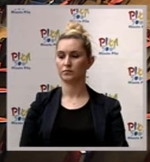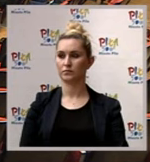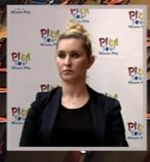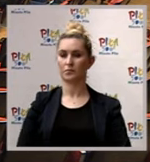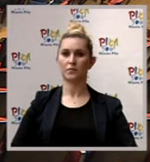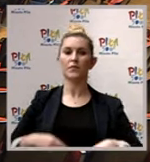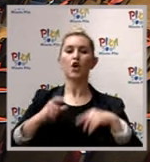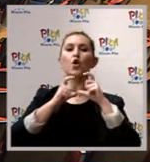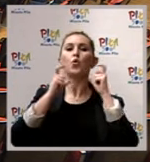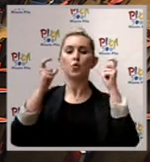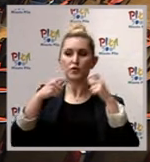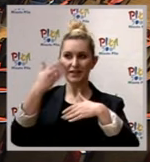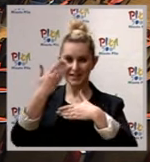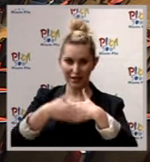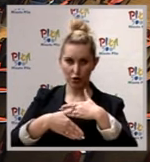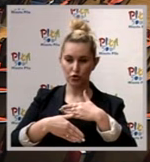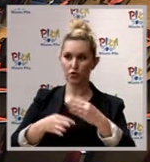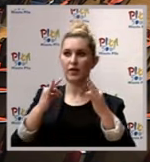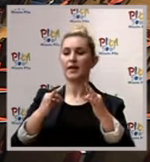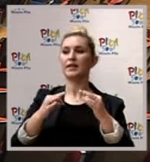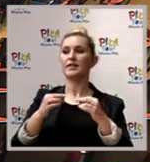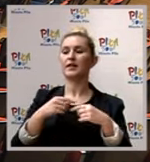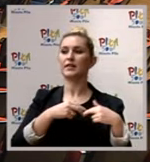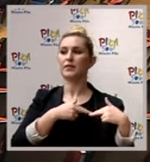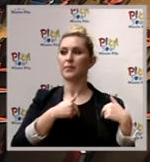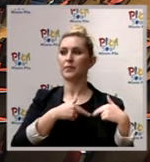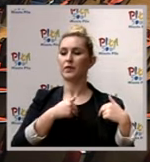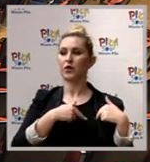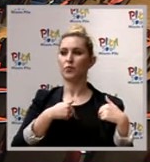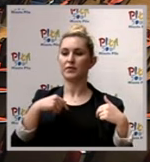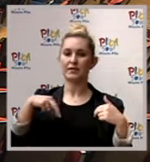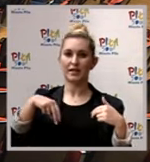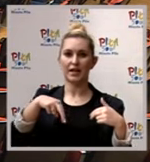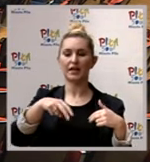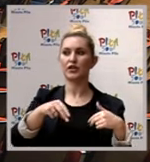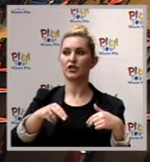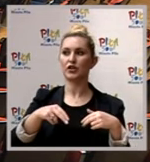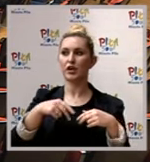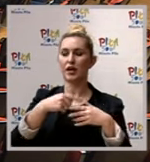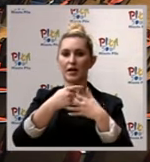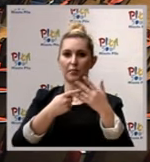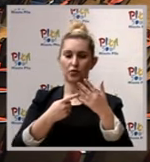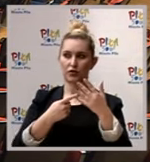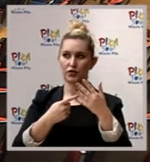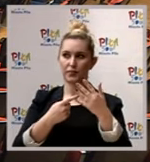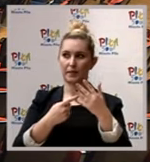Głosowanie zostało zakończone. Komisja skrutacyjna, panie przewodniczący, udaje się do pracy teraz. Dziękuję bardzo. Ogłaszam